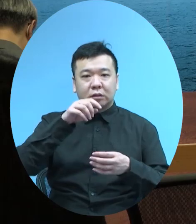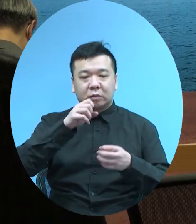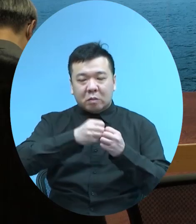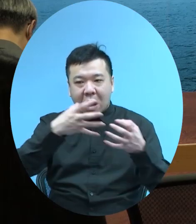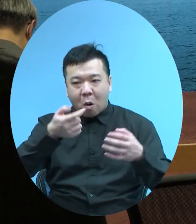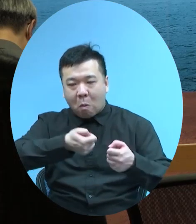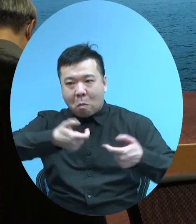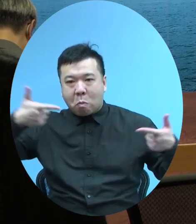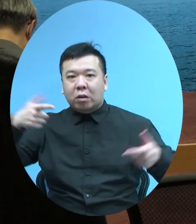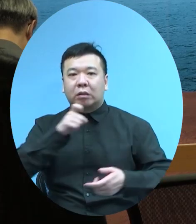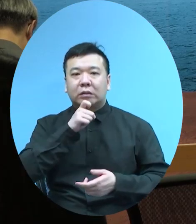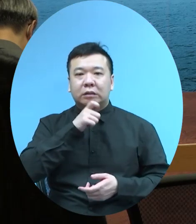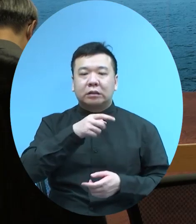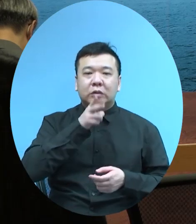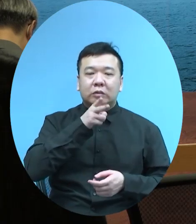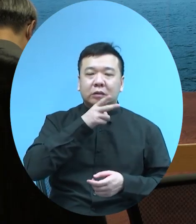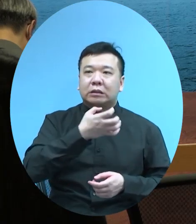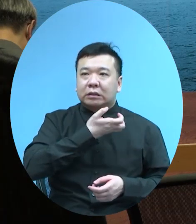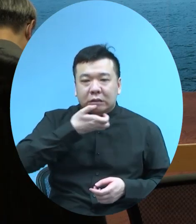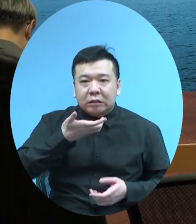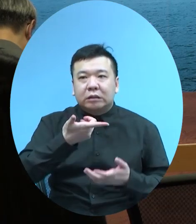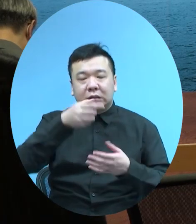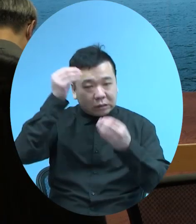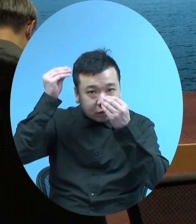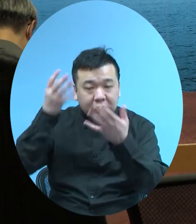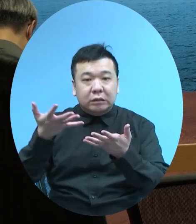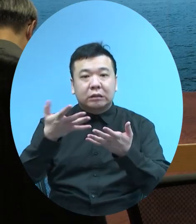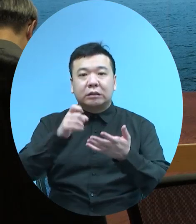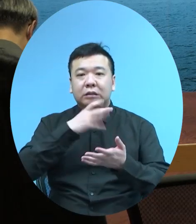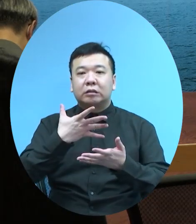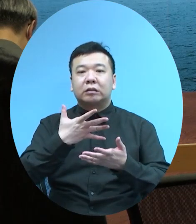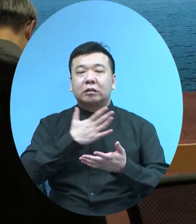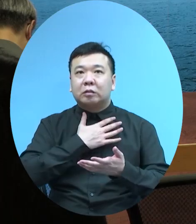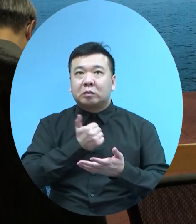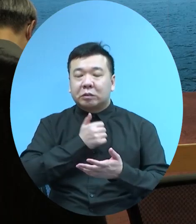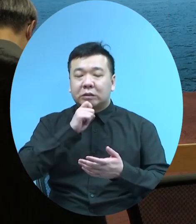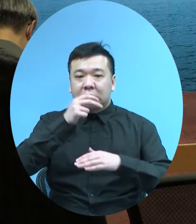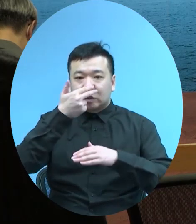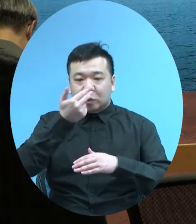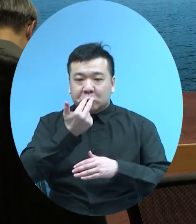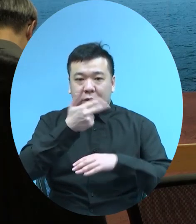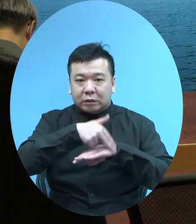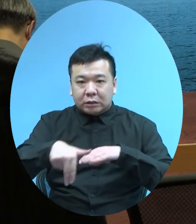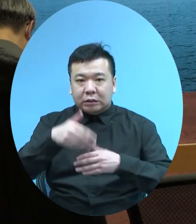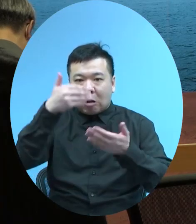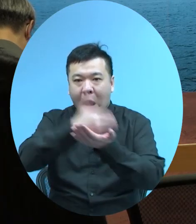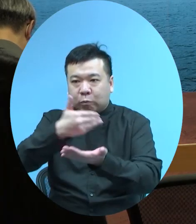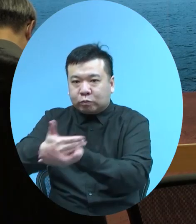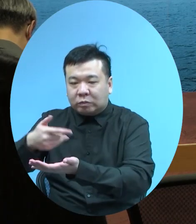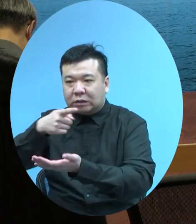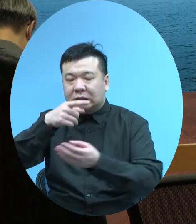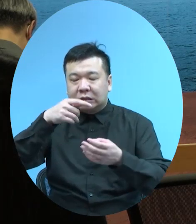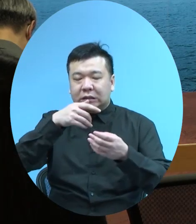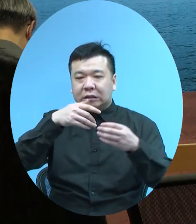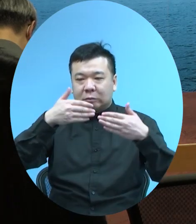爆發嘅跡象，可能係伊朗或者意大利等等啦。其實會唔會係未來會預計有更加多嘅入境限制去限制呢啲